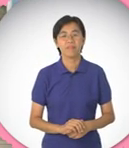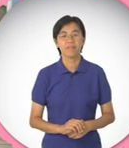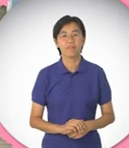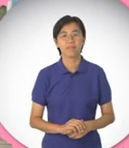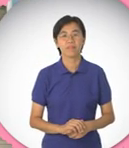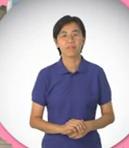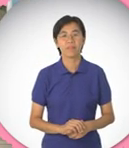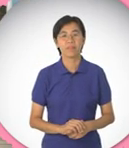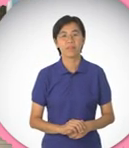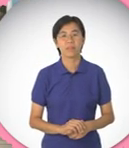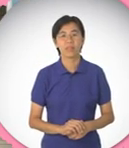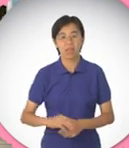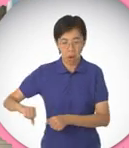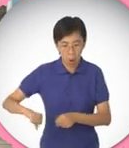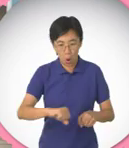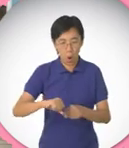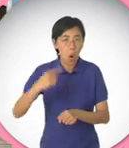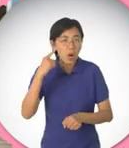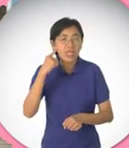โอ้โหชัดมากเลยครับ